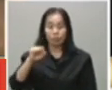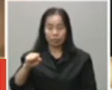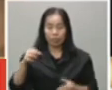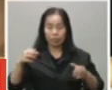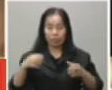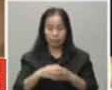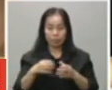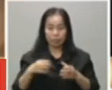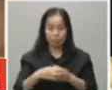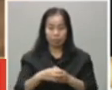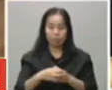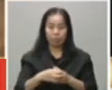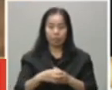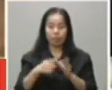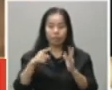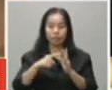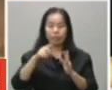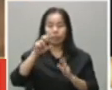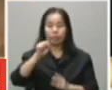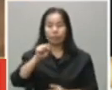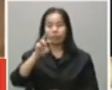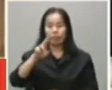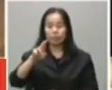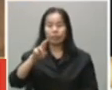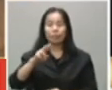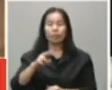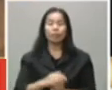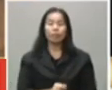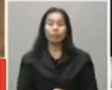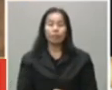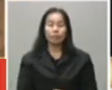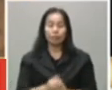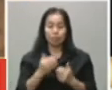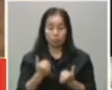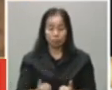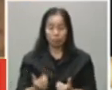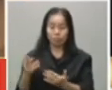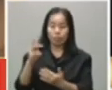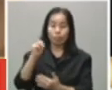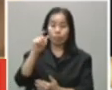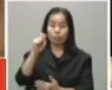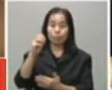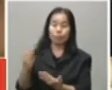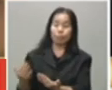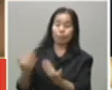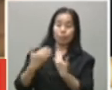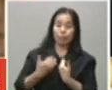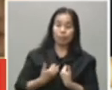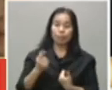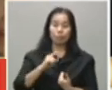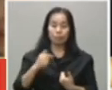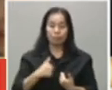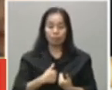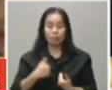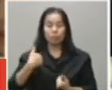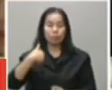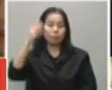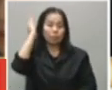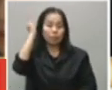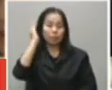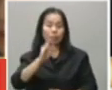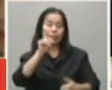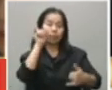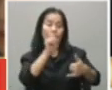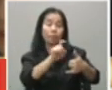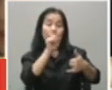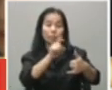สรีรวมไทยวันนี้ผมได้รับมอบหมายให้อภิปรายเพื่อลงมติไม่ไว้วางใจคณะ